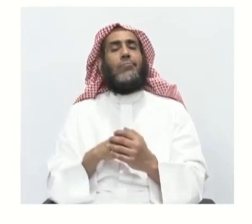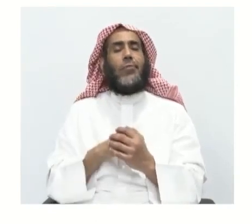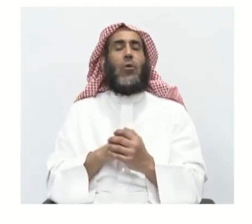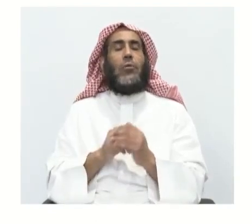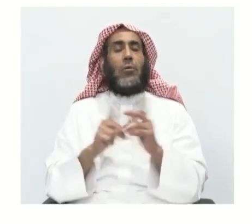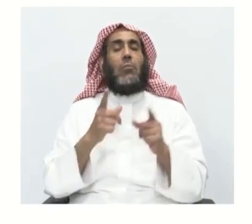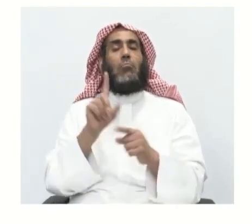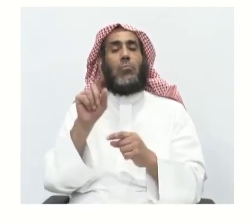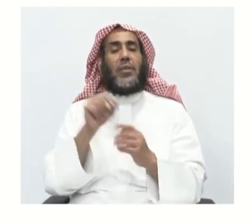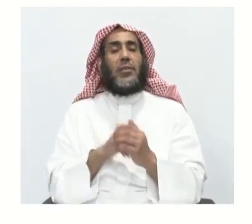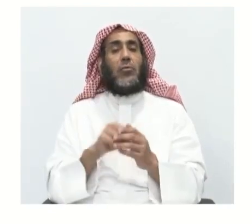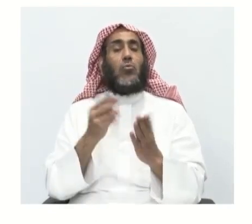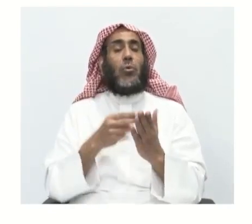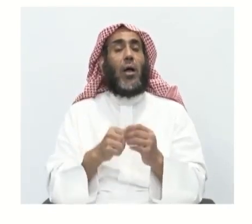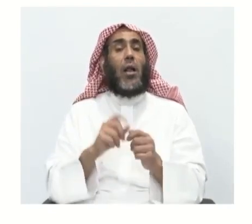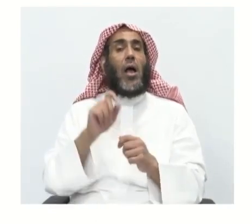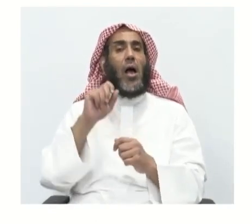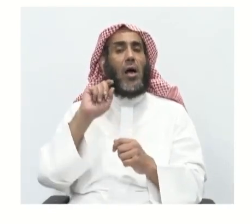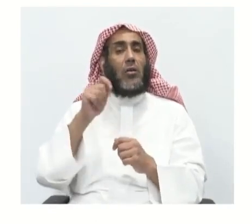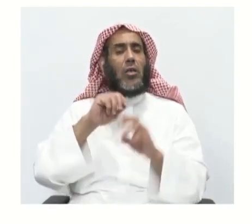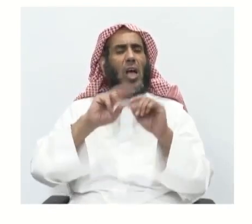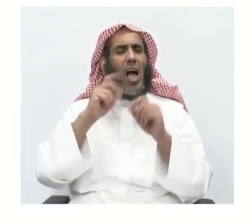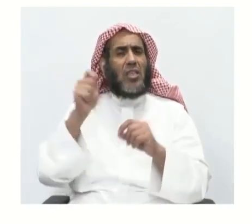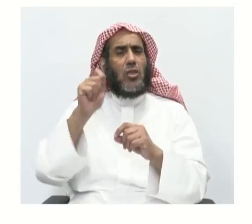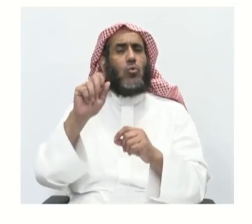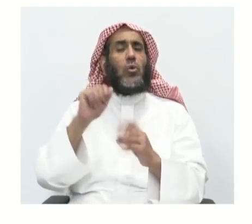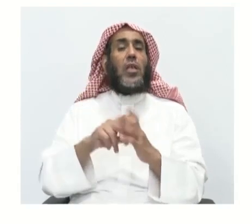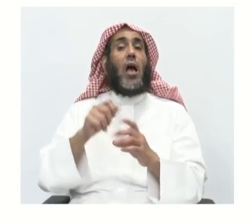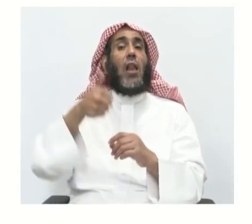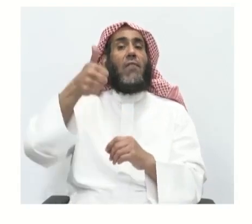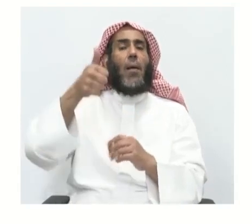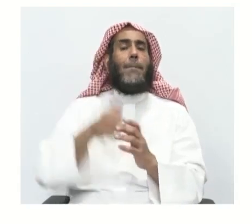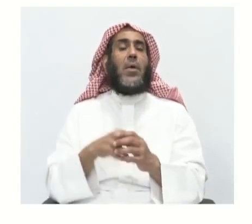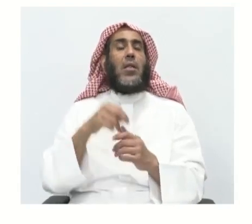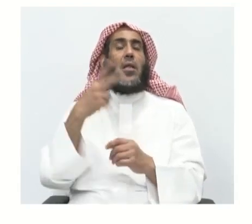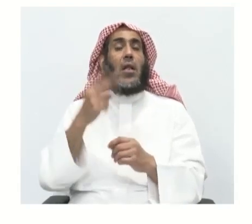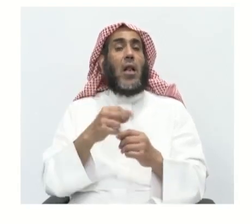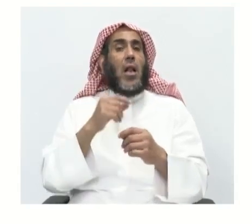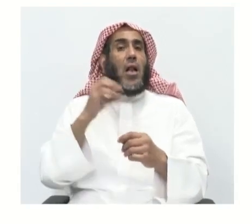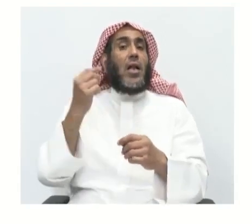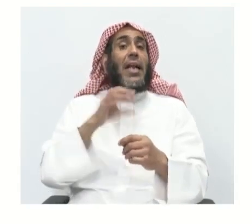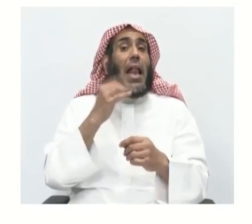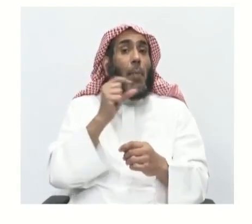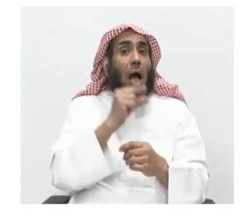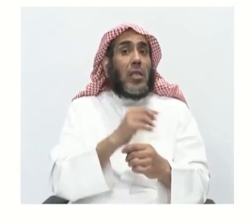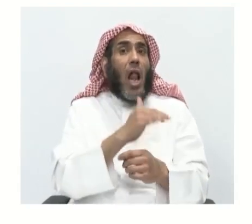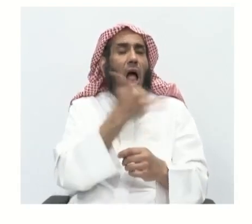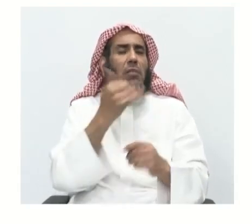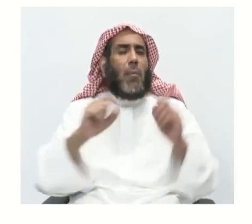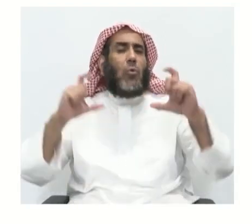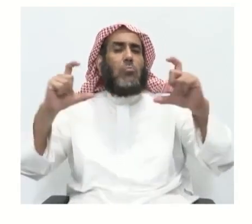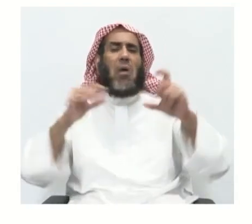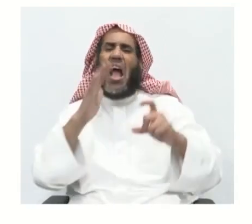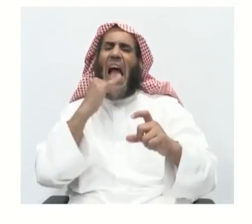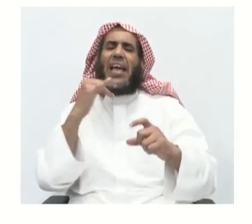واو ممتاز هذ تكتب على اصل صورتها الف قائمه اثنان الكلمات الاعجميه بين قوسين هنا